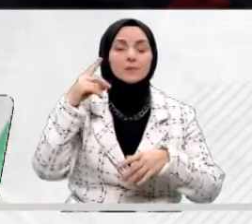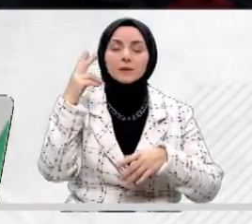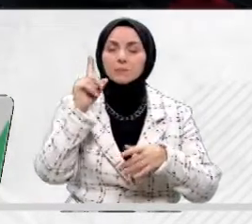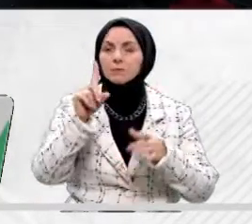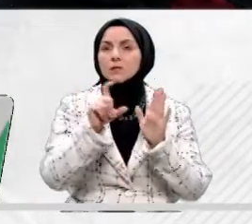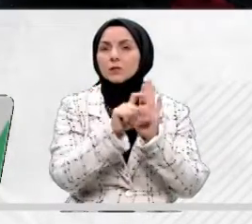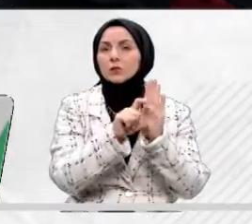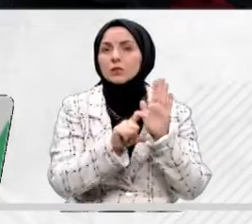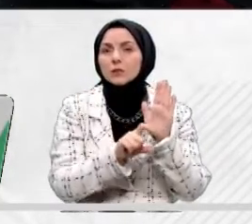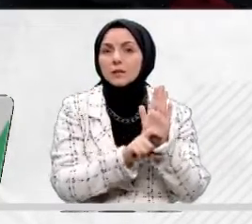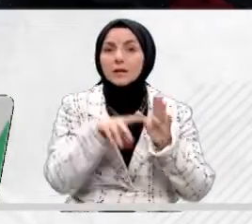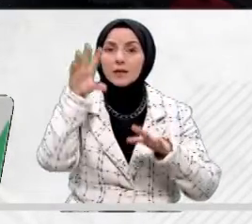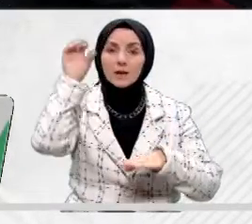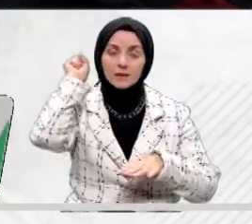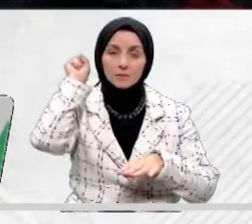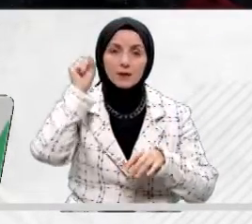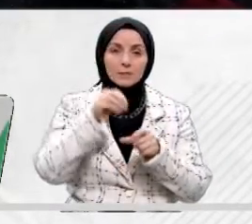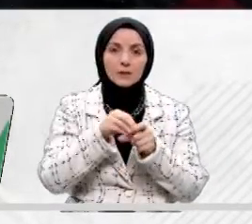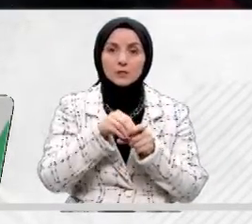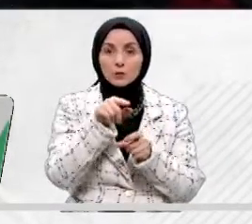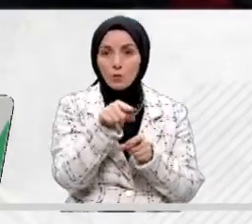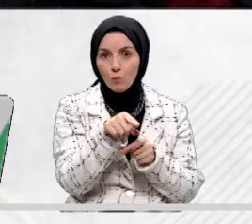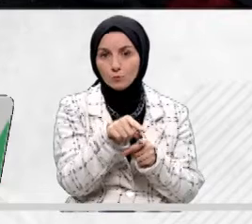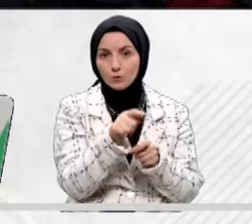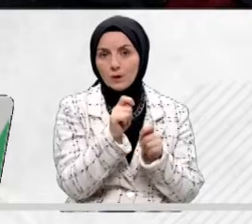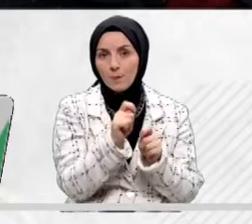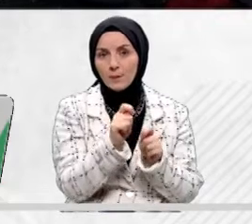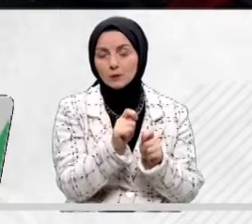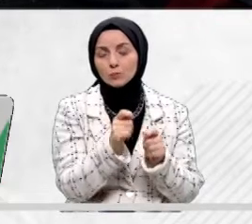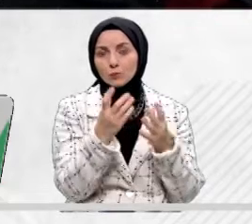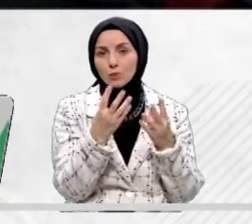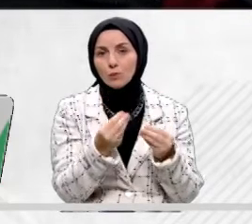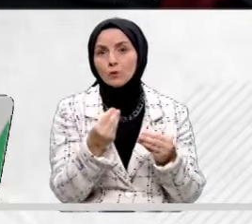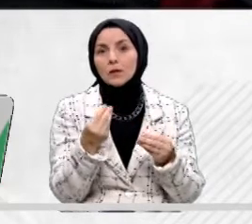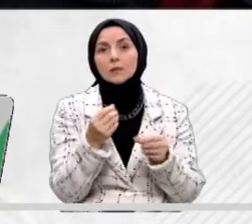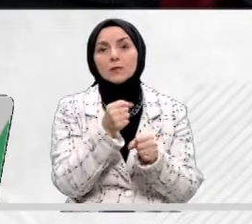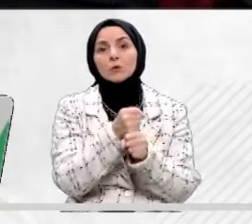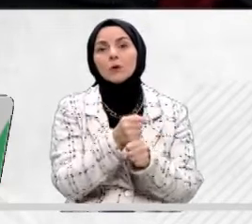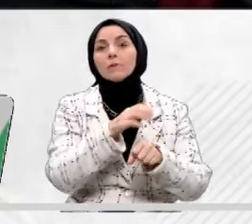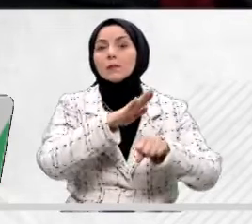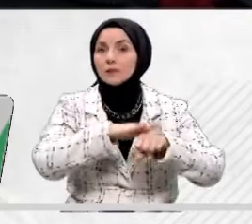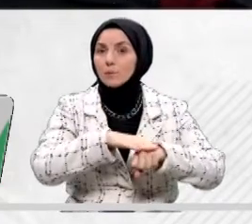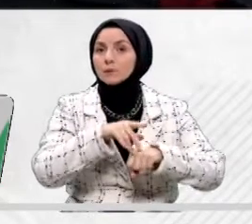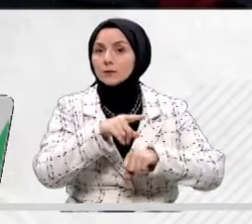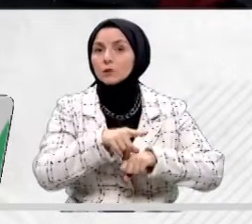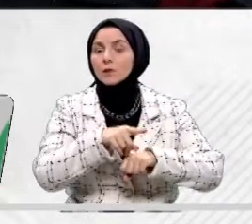da Masalı anlatacak yani öğretmen herkese zorunlu diyelim parça parça bütün görevleri yaptıracak